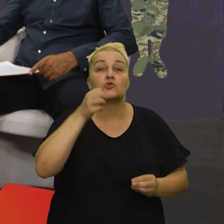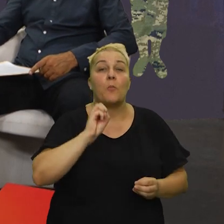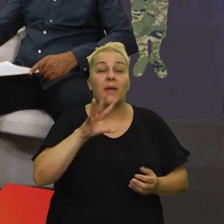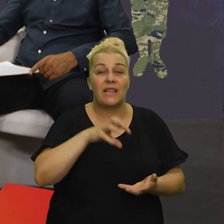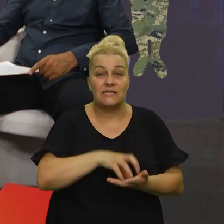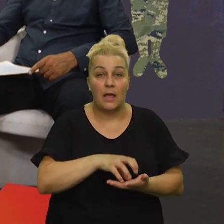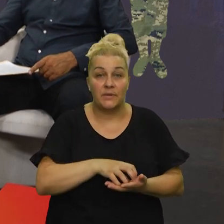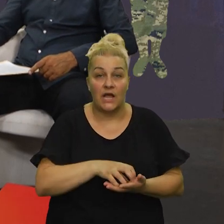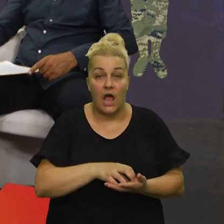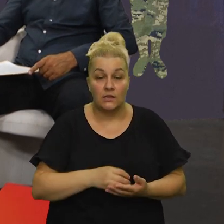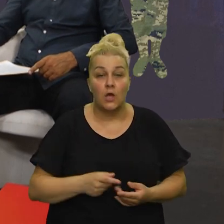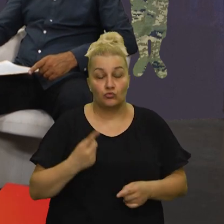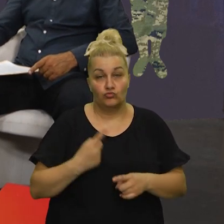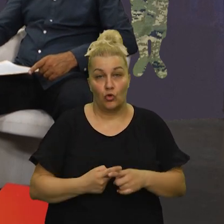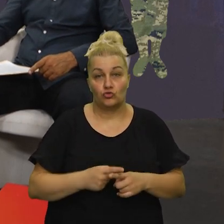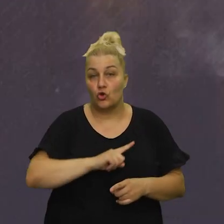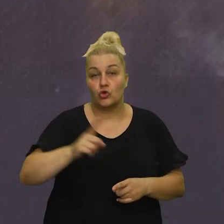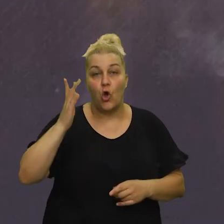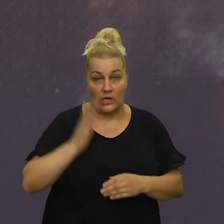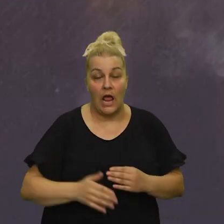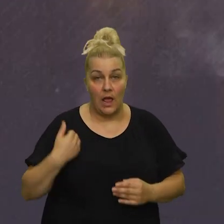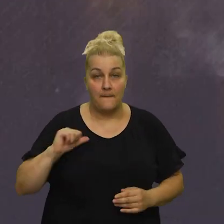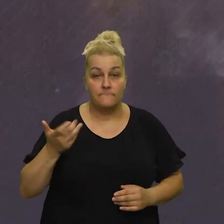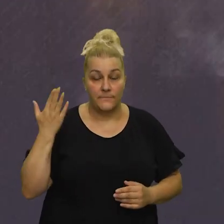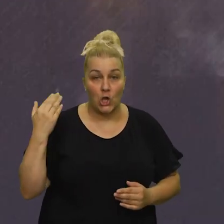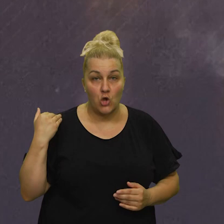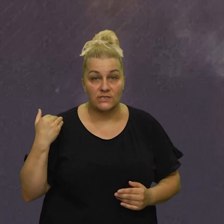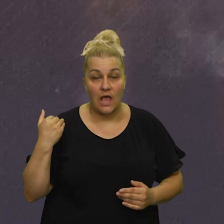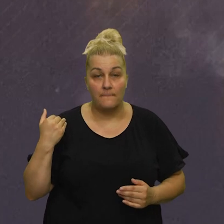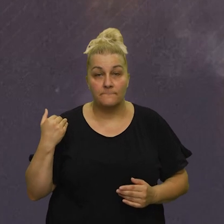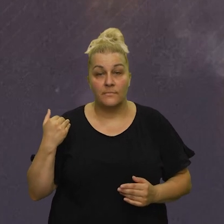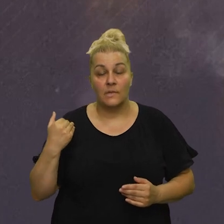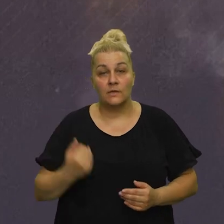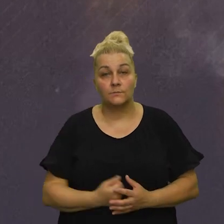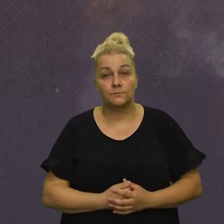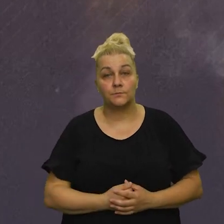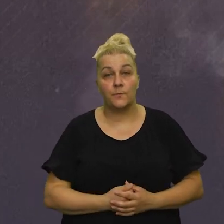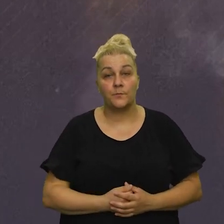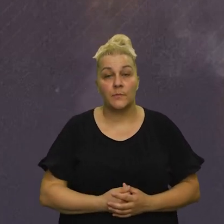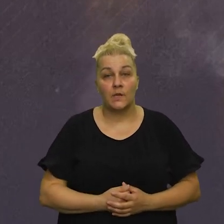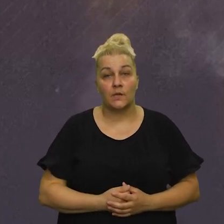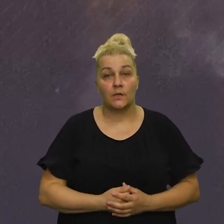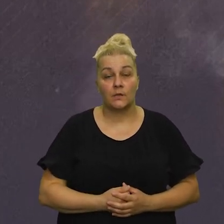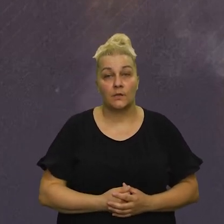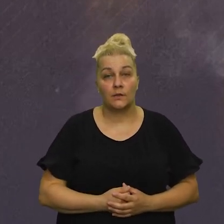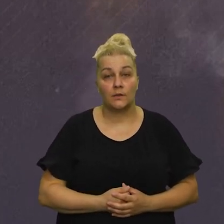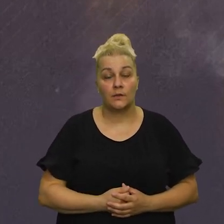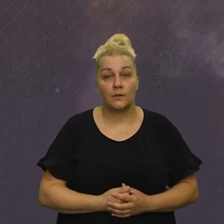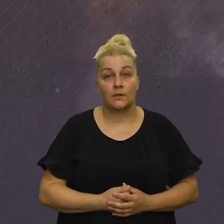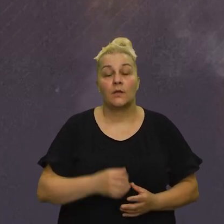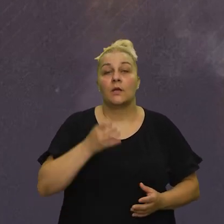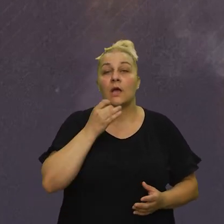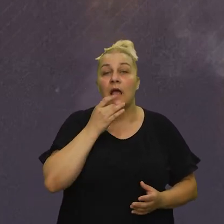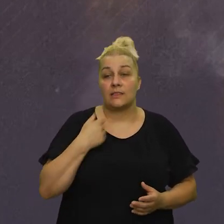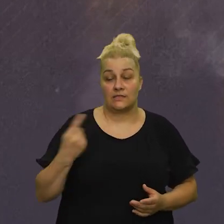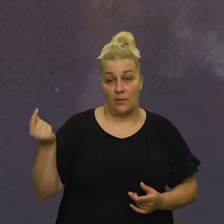brigade? Da, do samog kraja sam bio u sastavu 115. brigade, s tim da sam kad